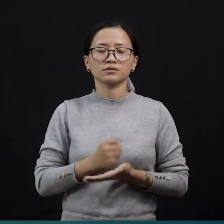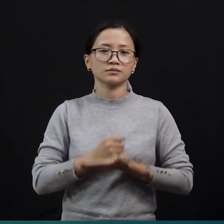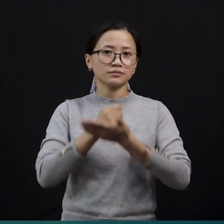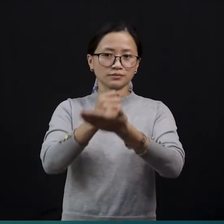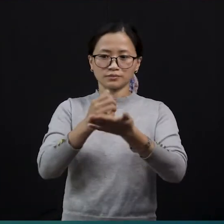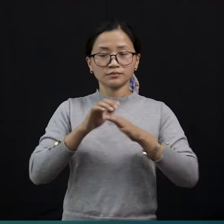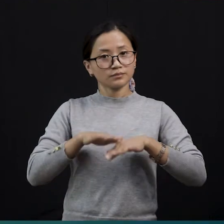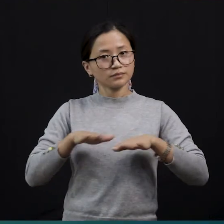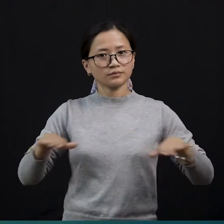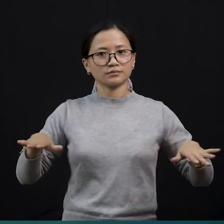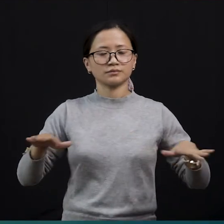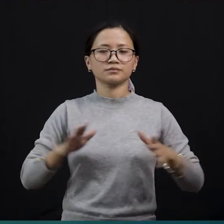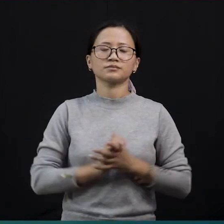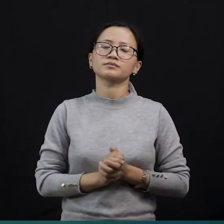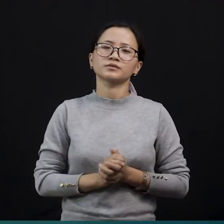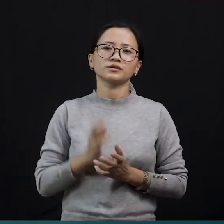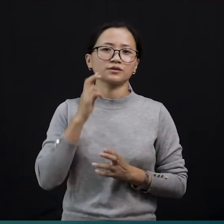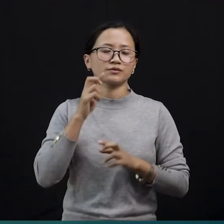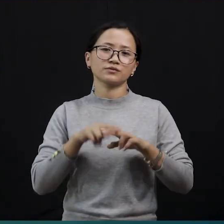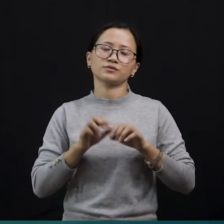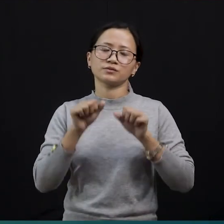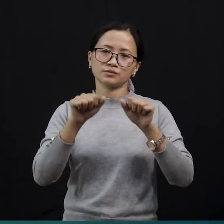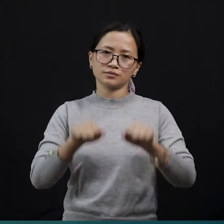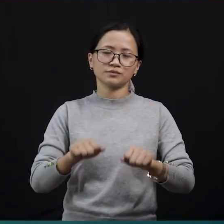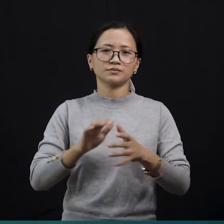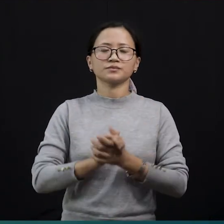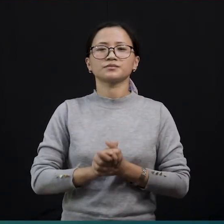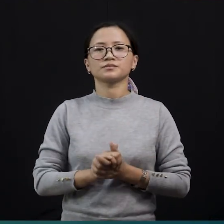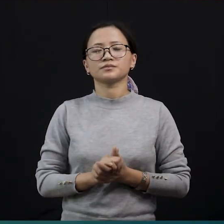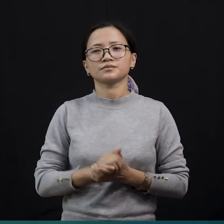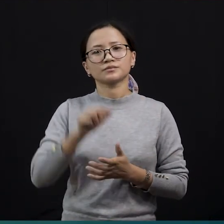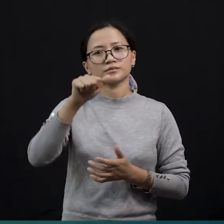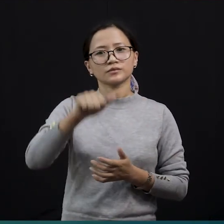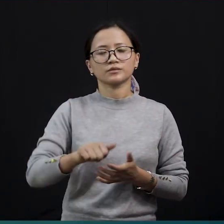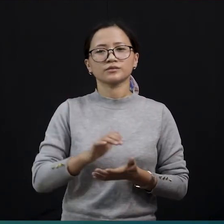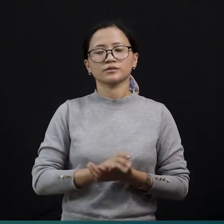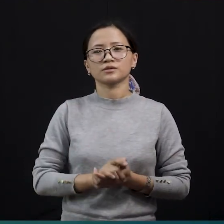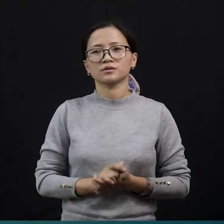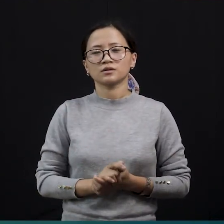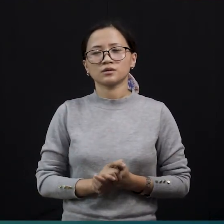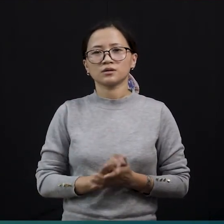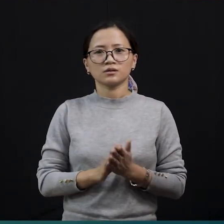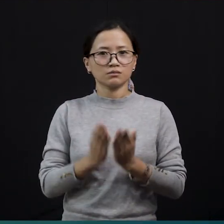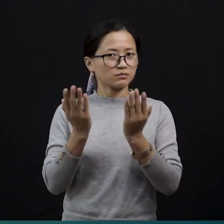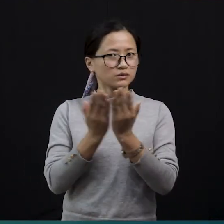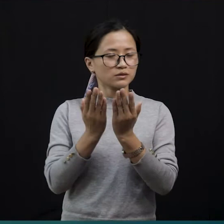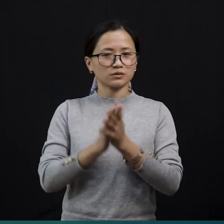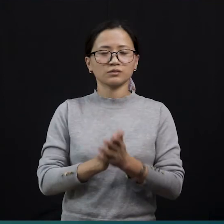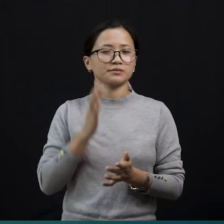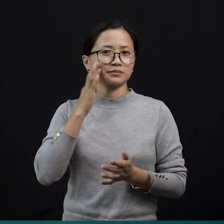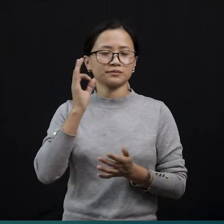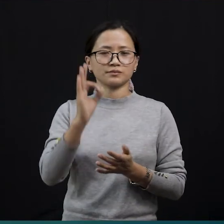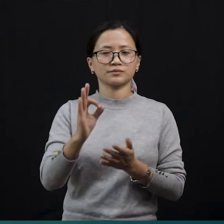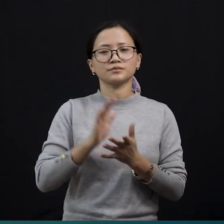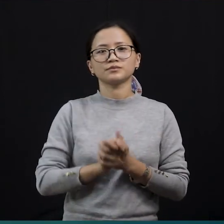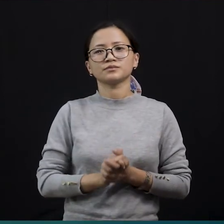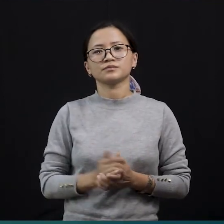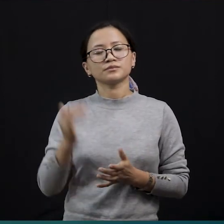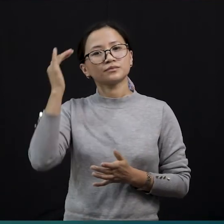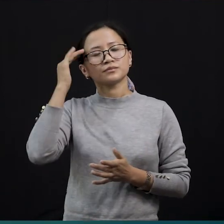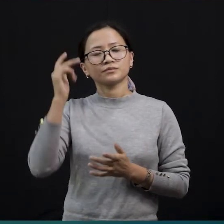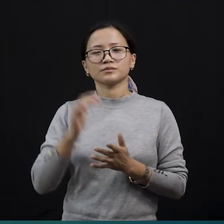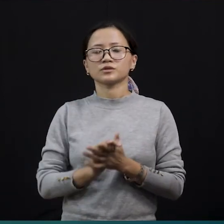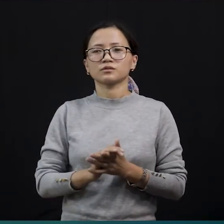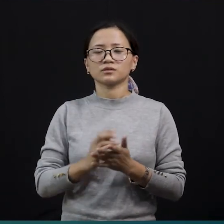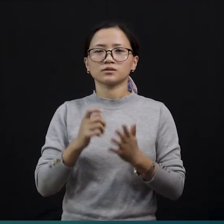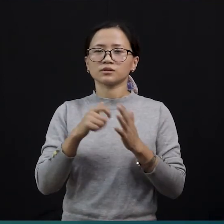हेल्प करें, जितना हो सके उन सबको हेल्प करें, बिकॉज शिक्षा तो सबके लिए इम्पोर्टेंट है एंड नॉलेज एंड